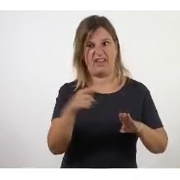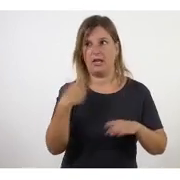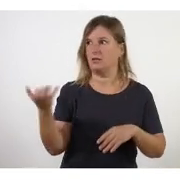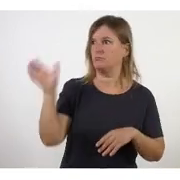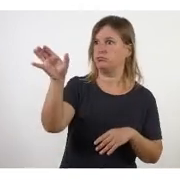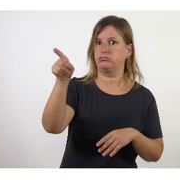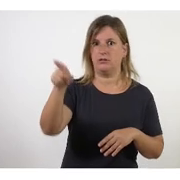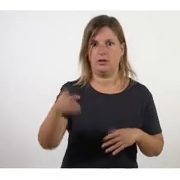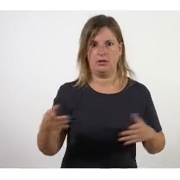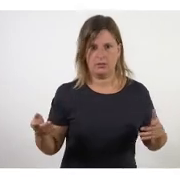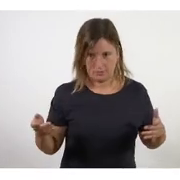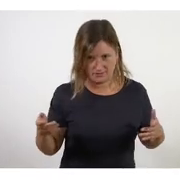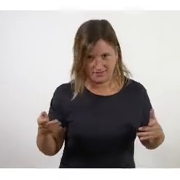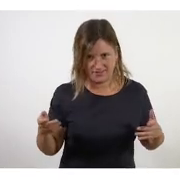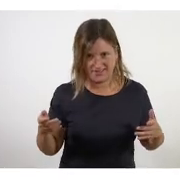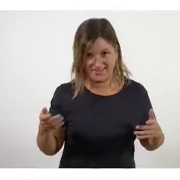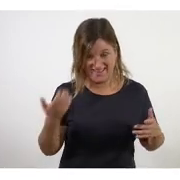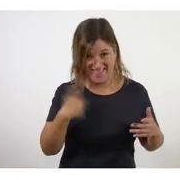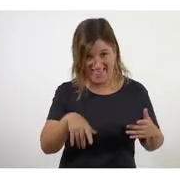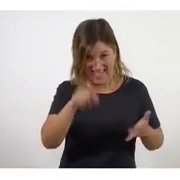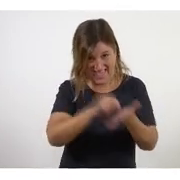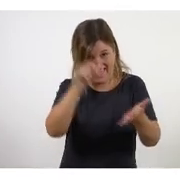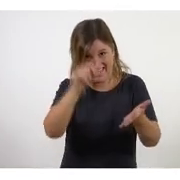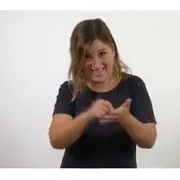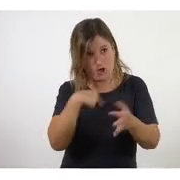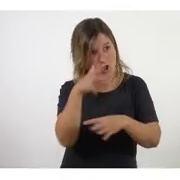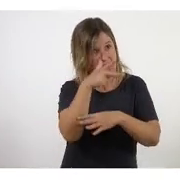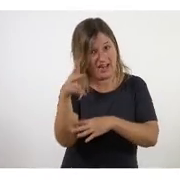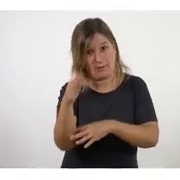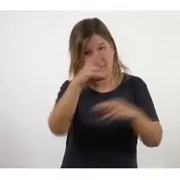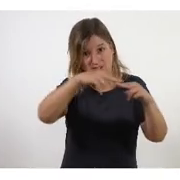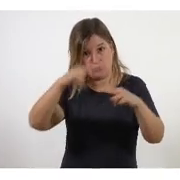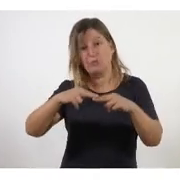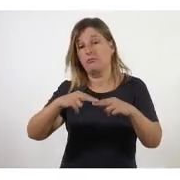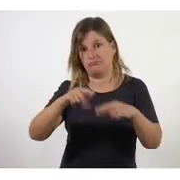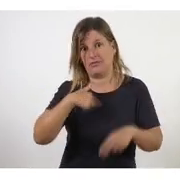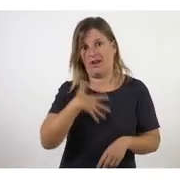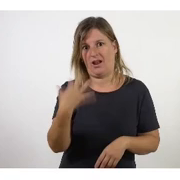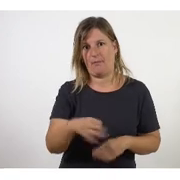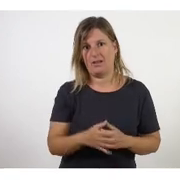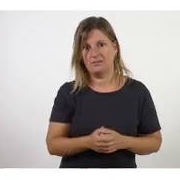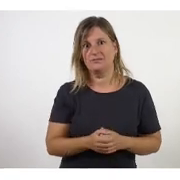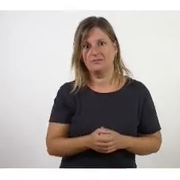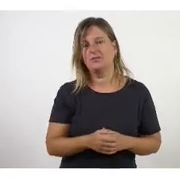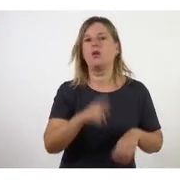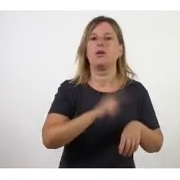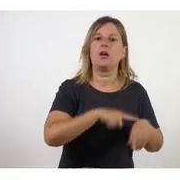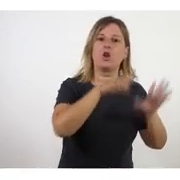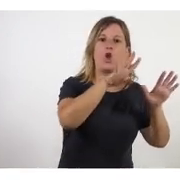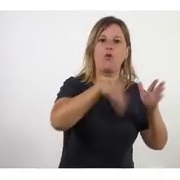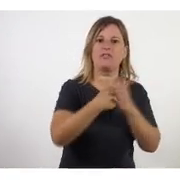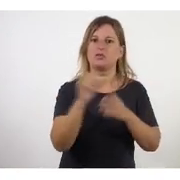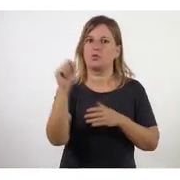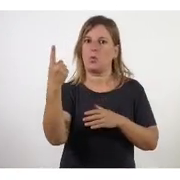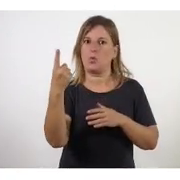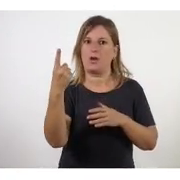gegant. I vaig dir, hola, jo hauré d'estar gravant i muntant, i vaig fer-ho. I a la jornada, per començar a les 9, van acabar a la 1. Doncs a la